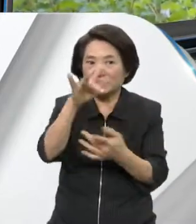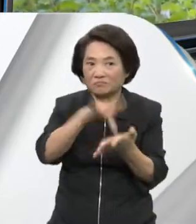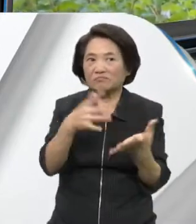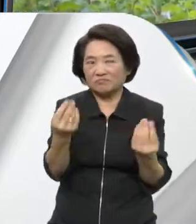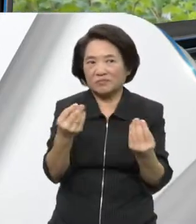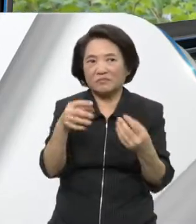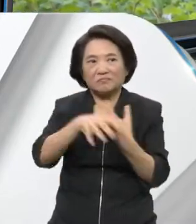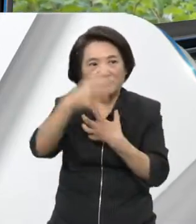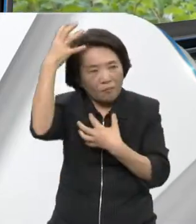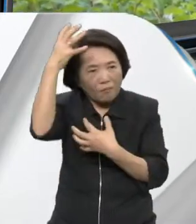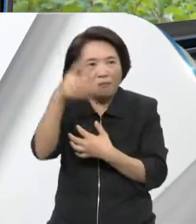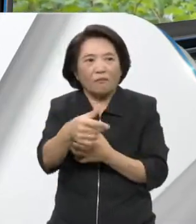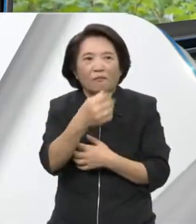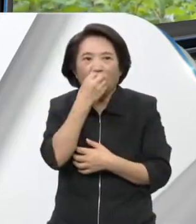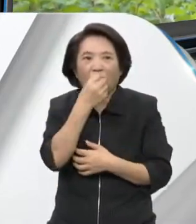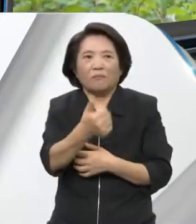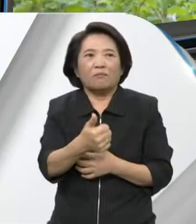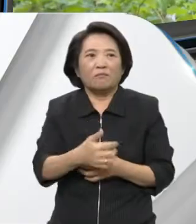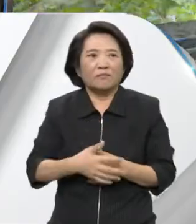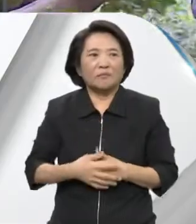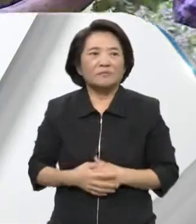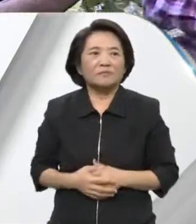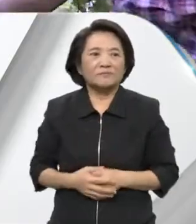出无农作的稳当。